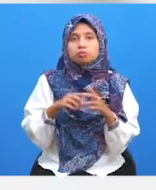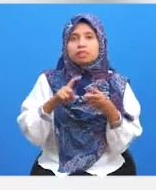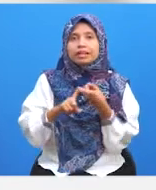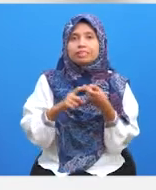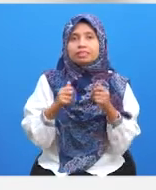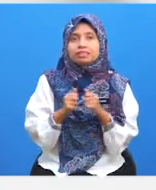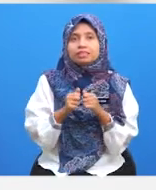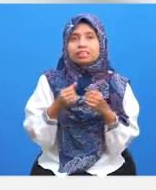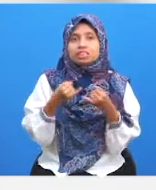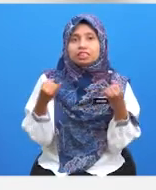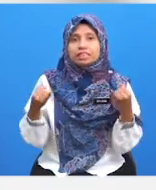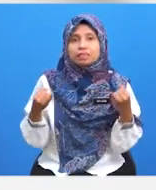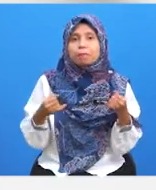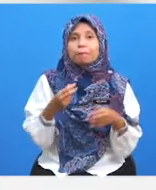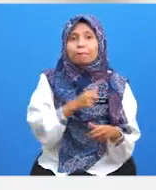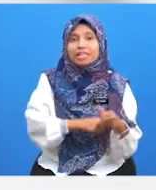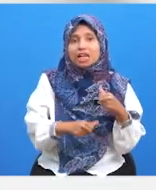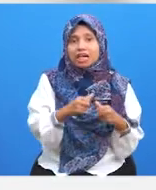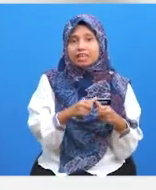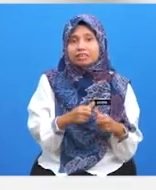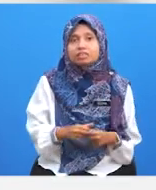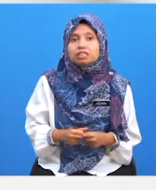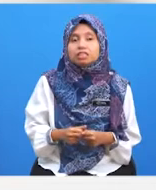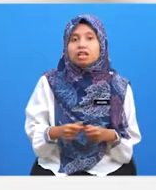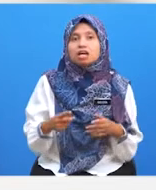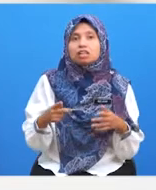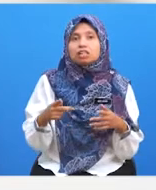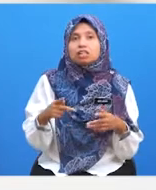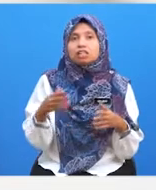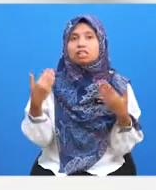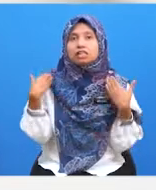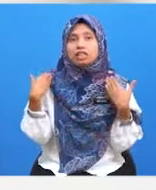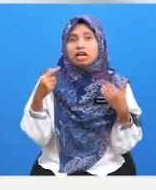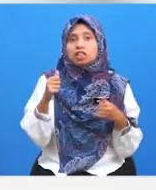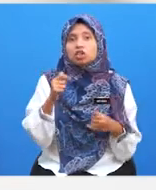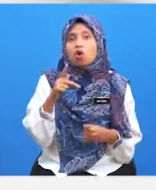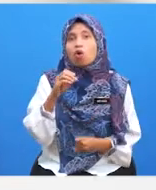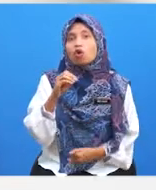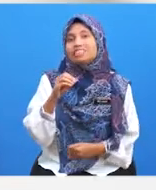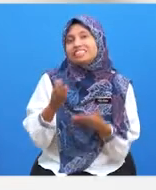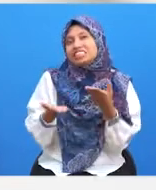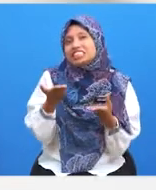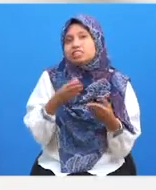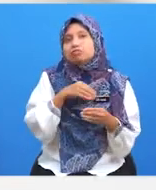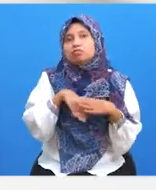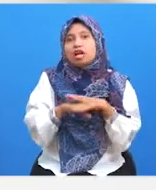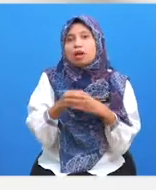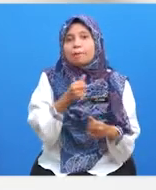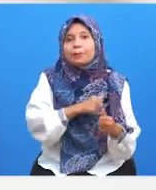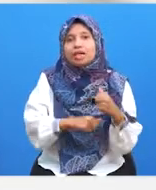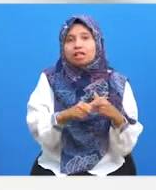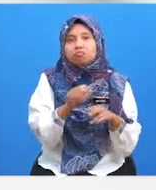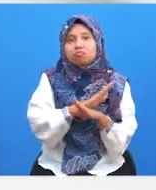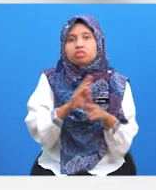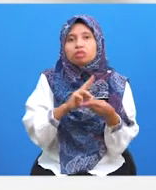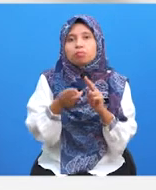jenis trend pernyataan keadaan konsisten dalam pernyataan Jade